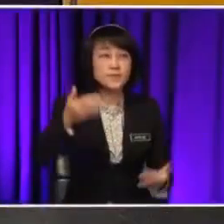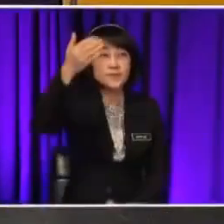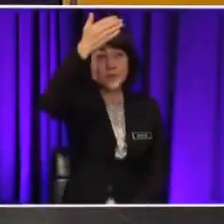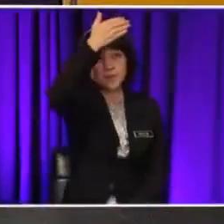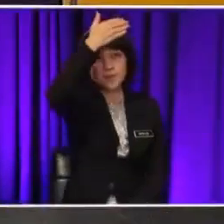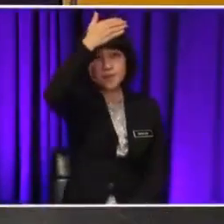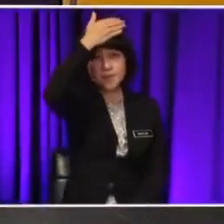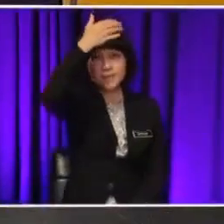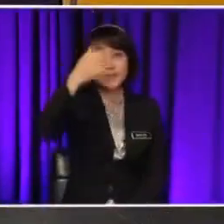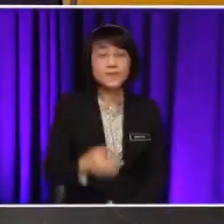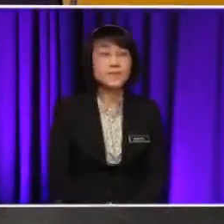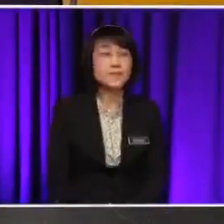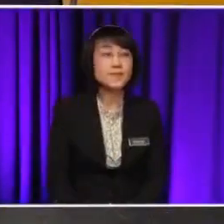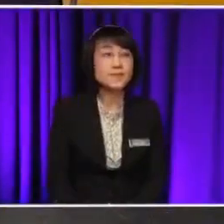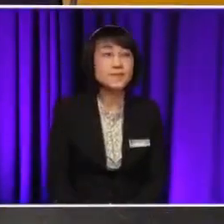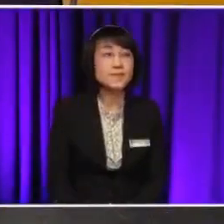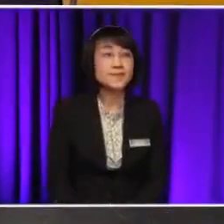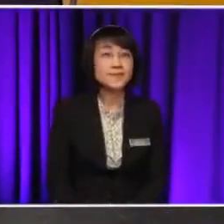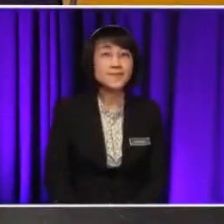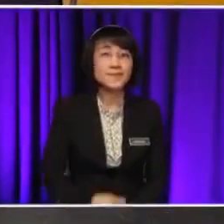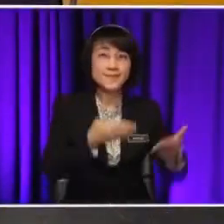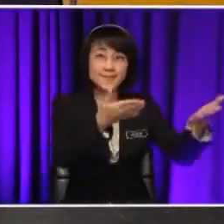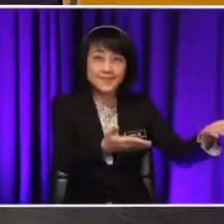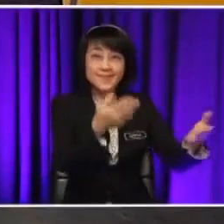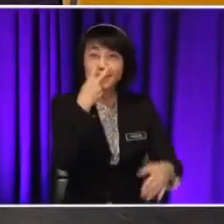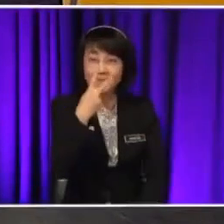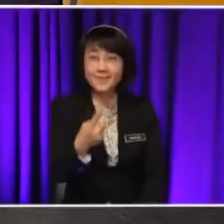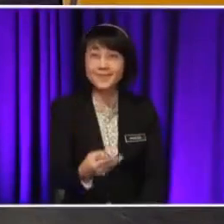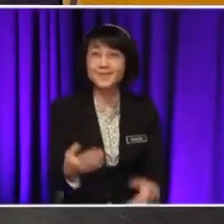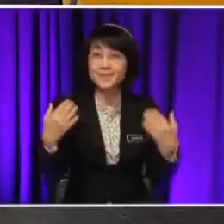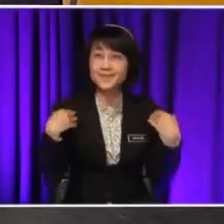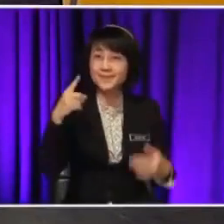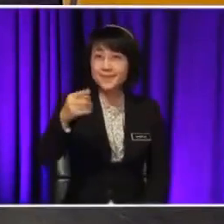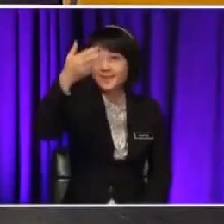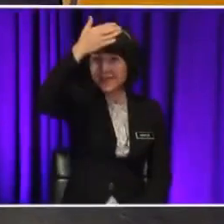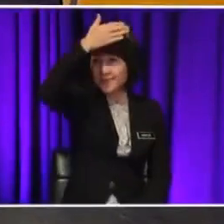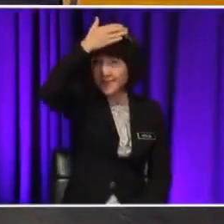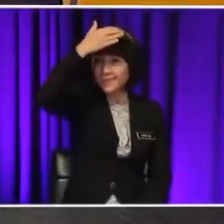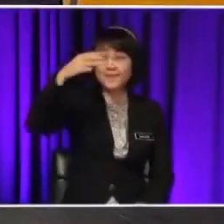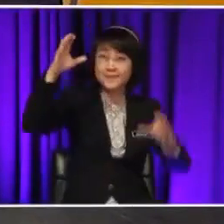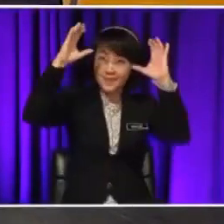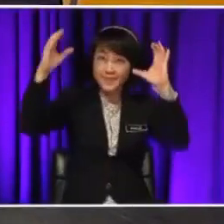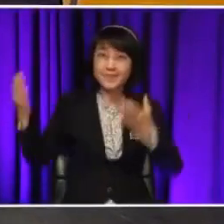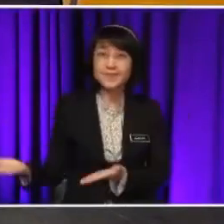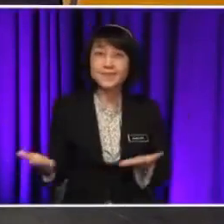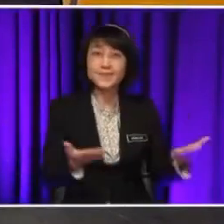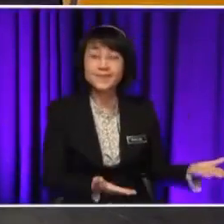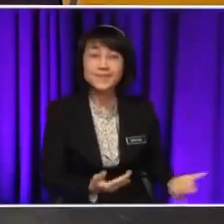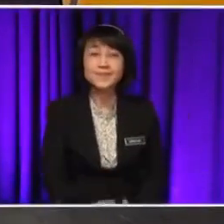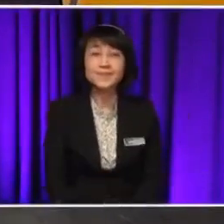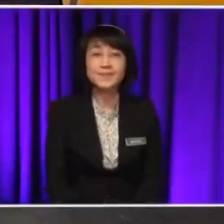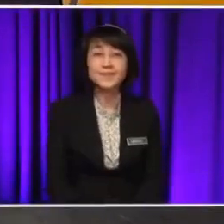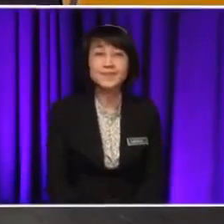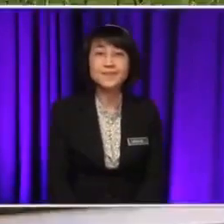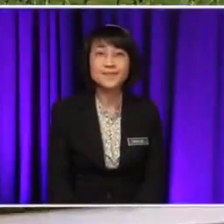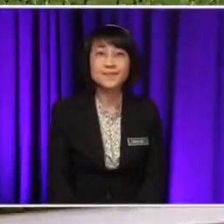satu. Oh, yang kat depan gambar Fizi tu. Ada satu tengkolok cikgu bawa. Cikgu kata dalam studio ni ada